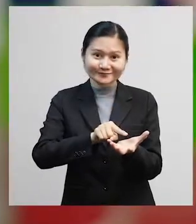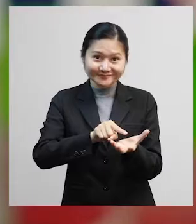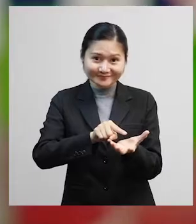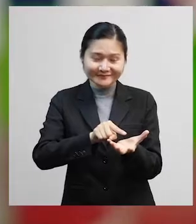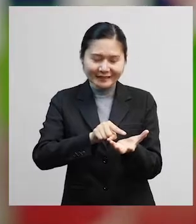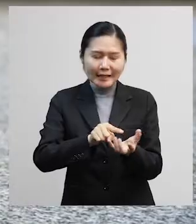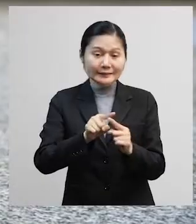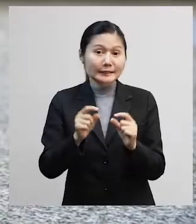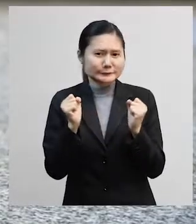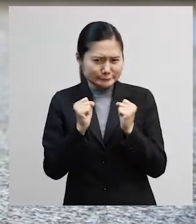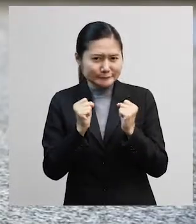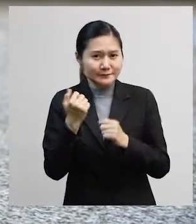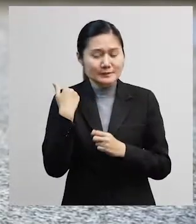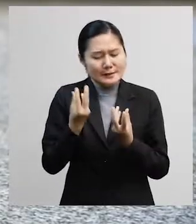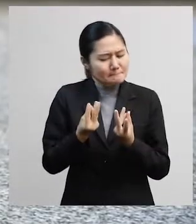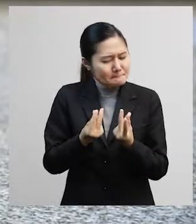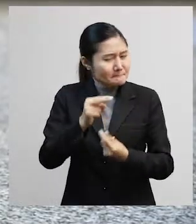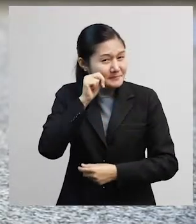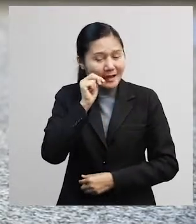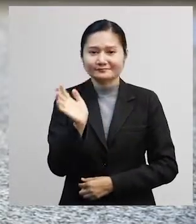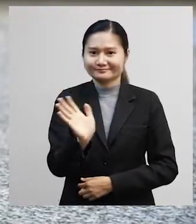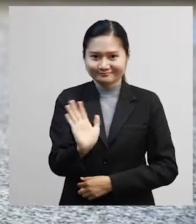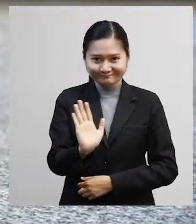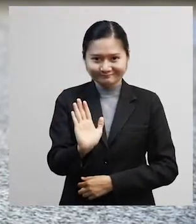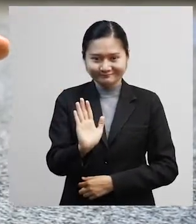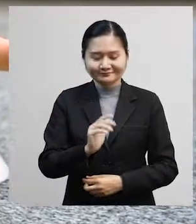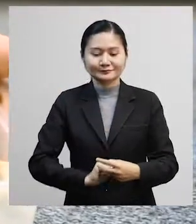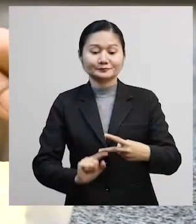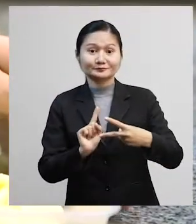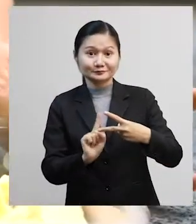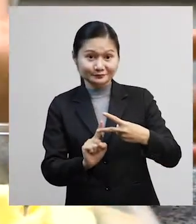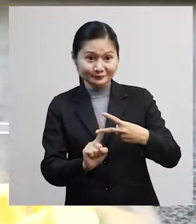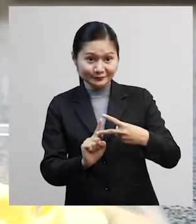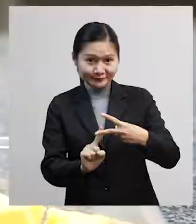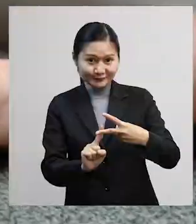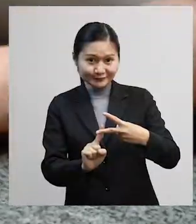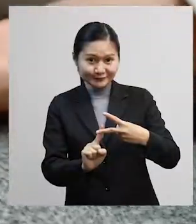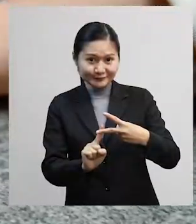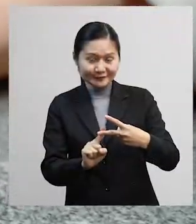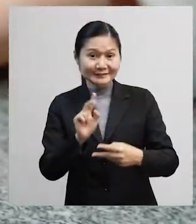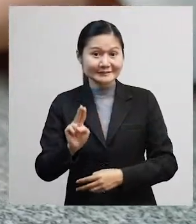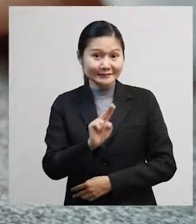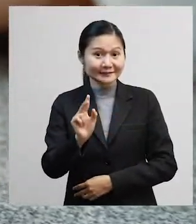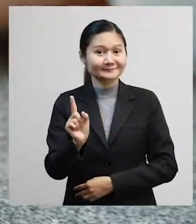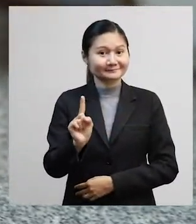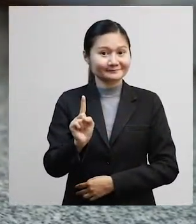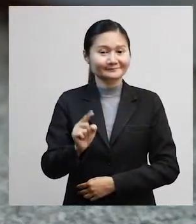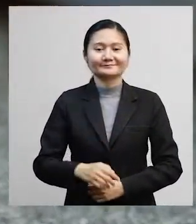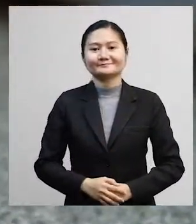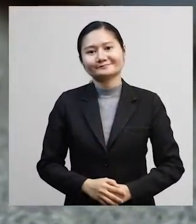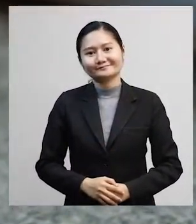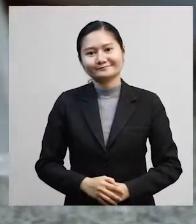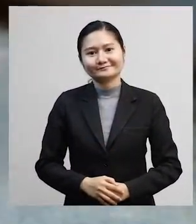ต่ว่ายังมีความเย็นอยู่ยังไม่ใช่เนยละลายนะคะส่วนที่2ที่เราจะต้องใช้นะคะ